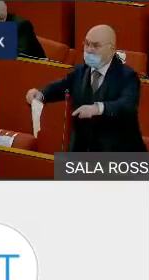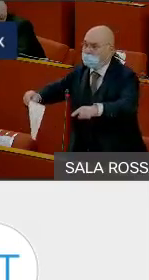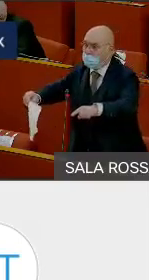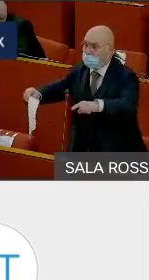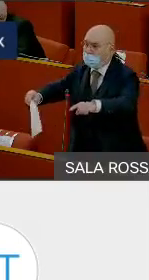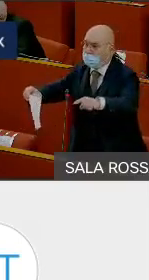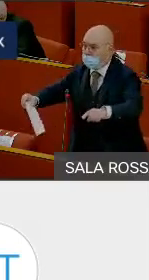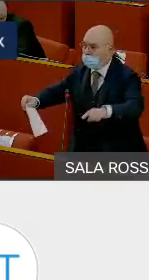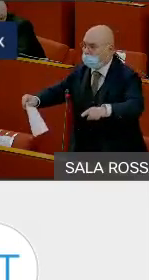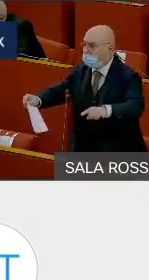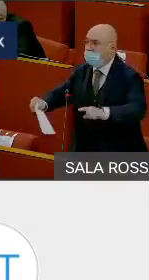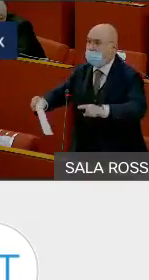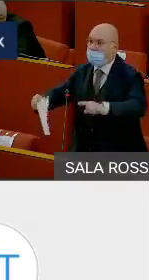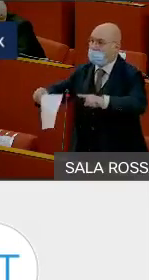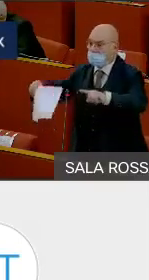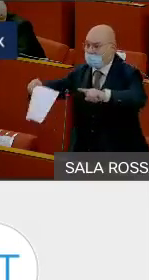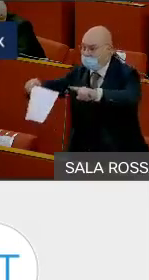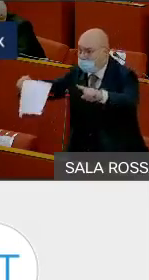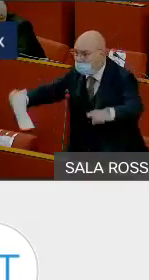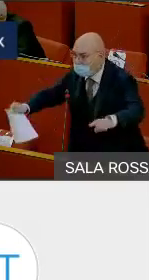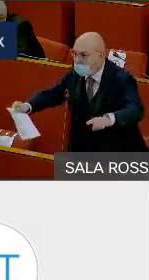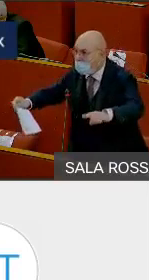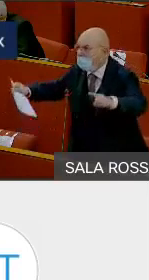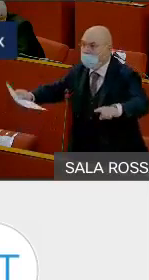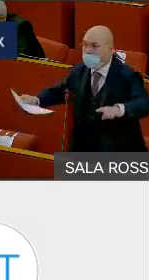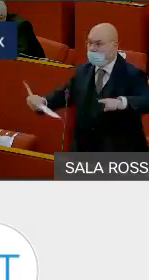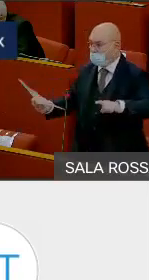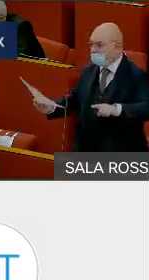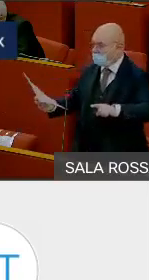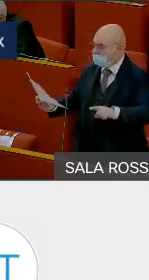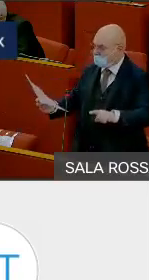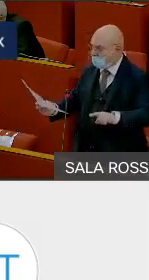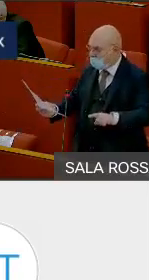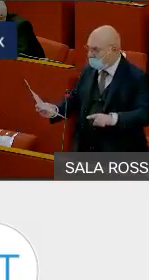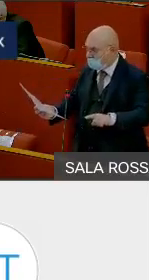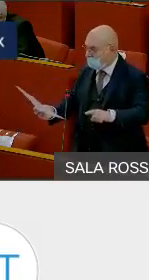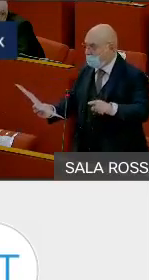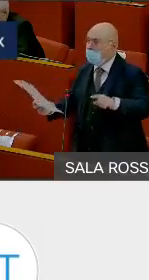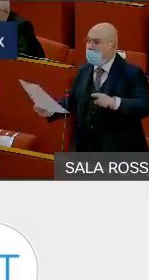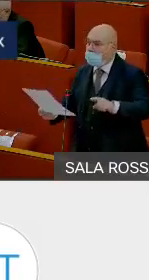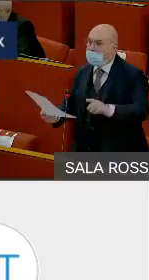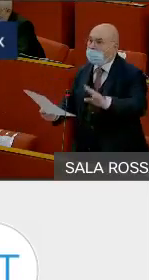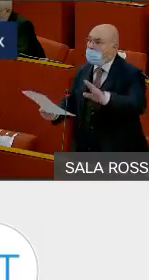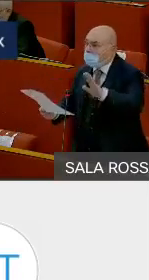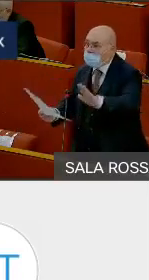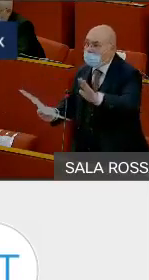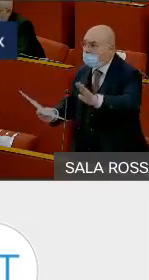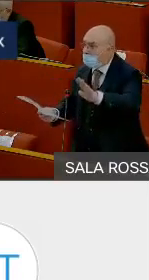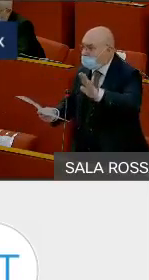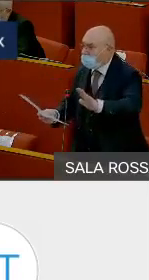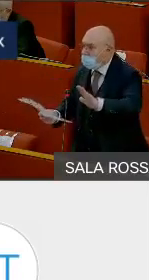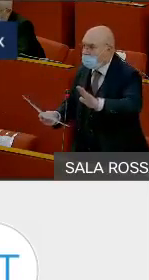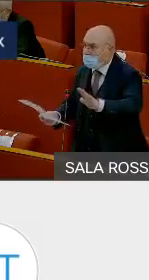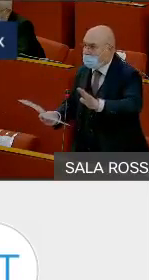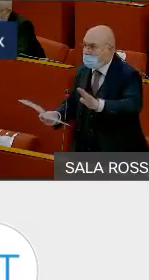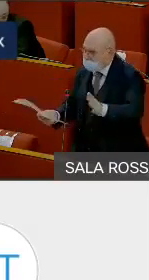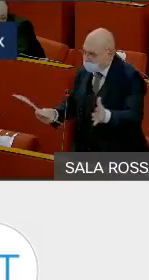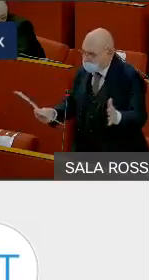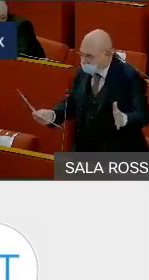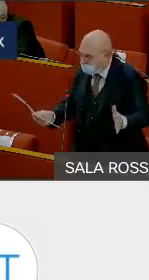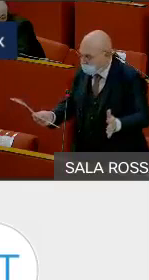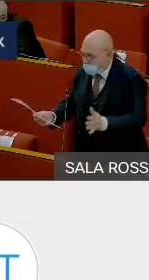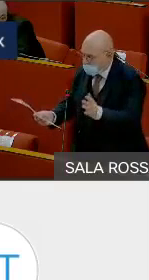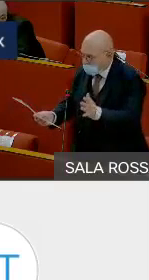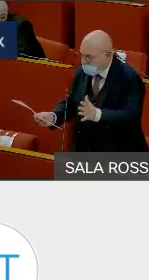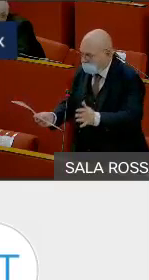utilizzando dei terreni contigui ma non l'ha mai voluto fare il signor catania d'oro allora questo significa che bisogna